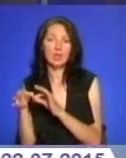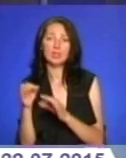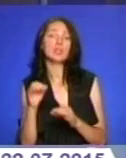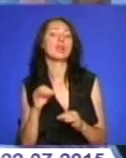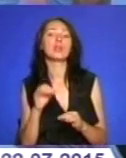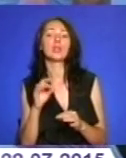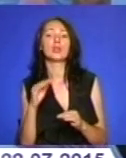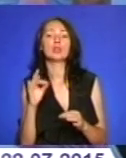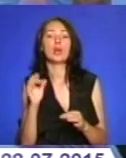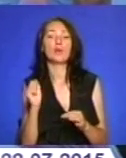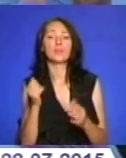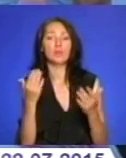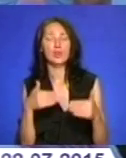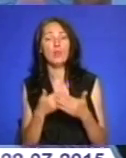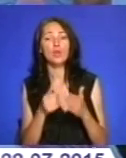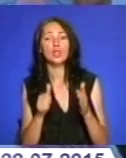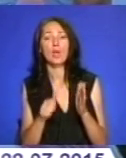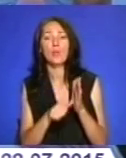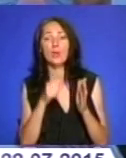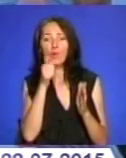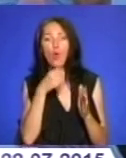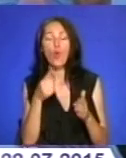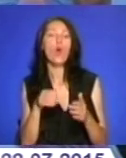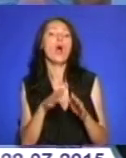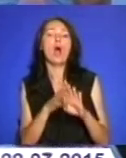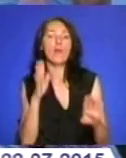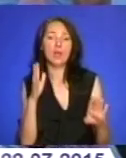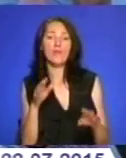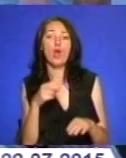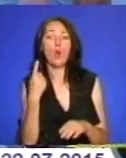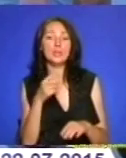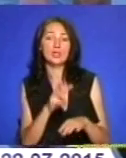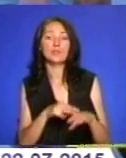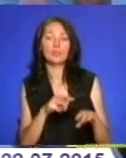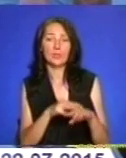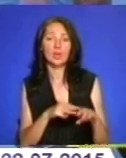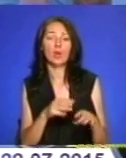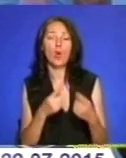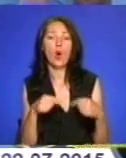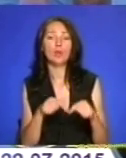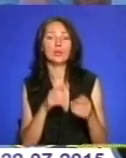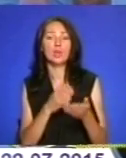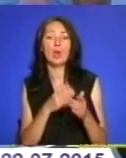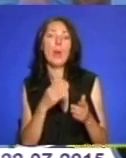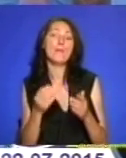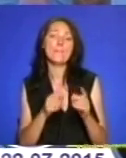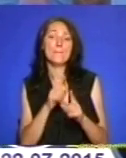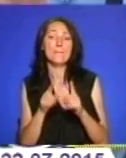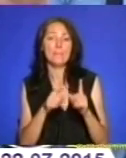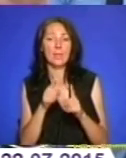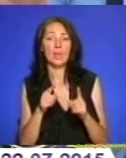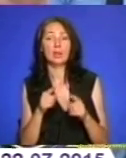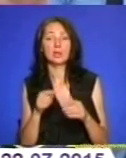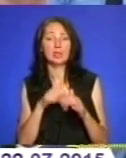Жара. Уже майже півроку у лавах обласних правоохоронних органів проходить реформування та переналаштування міліціонерів на